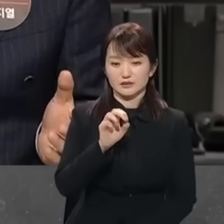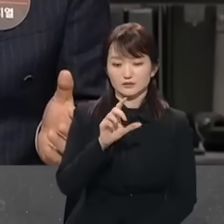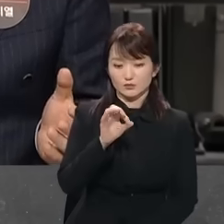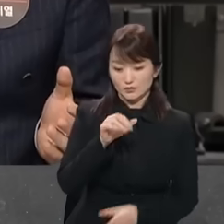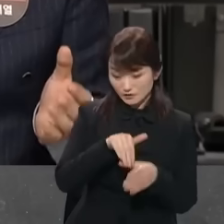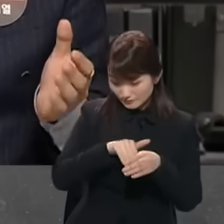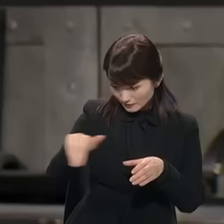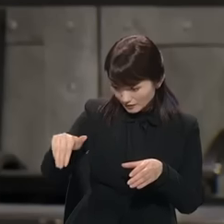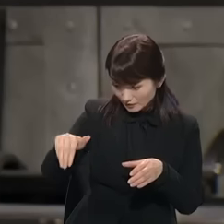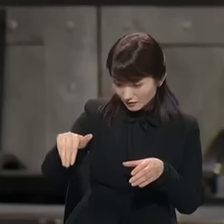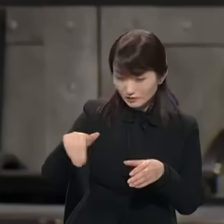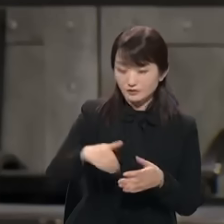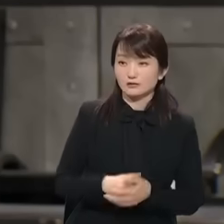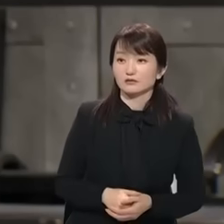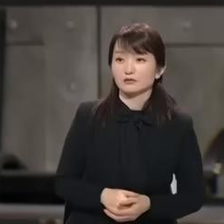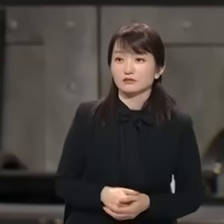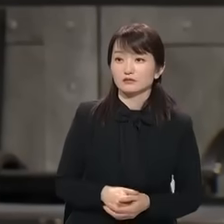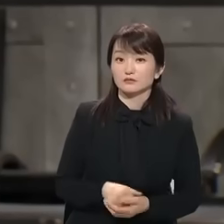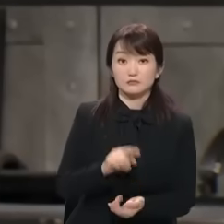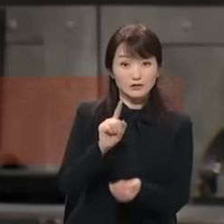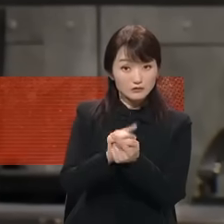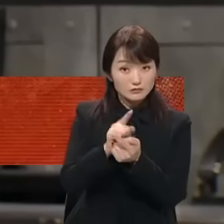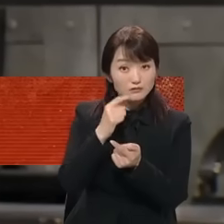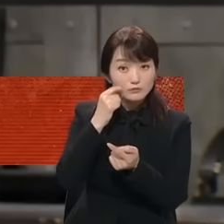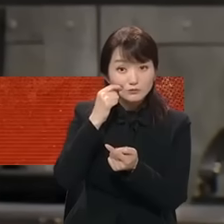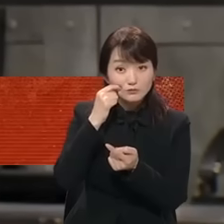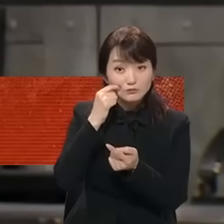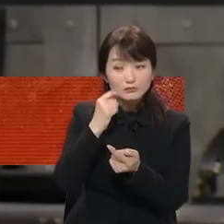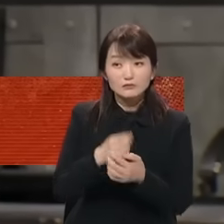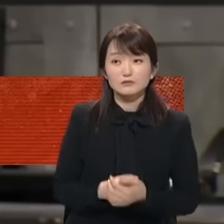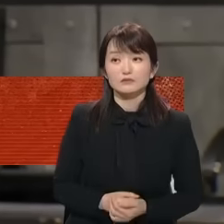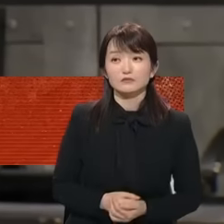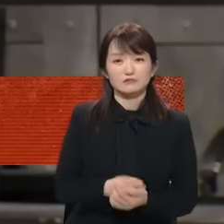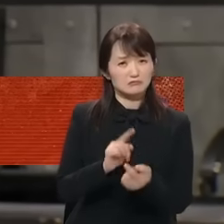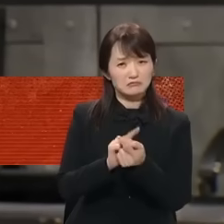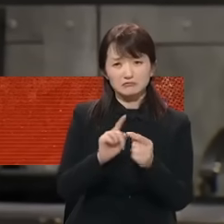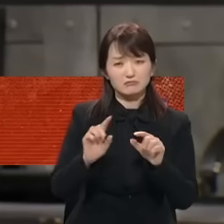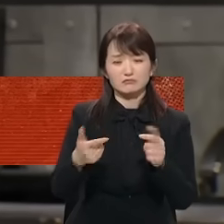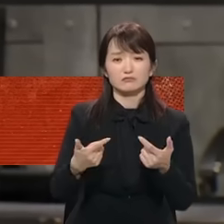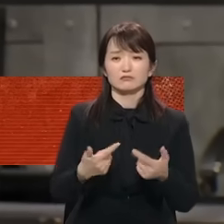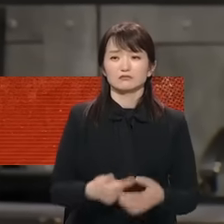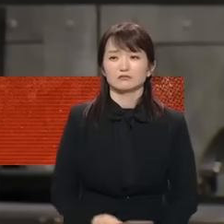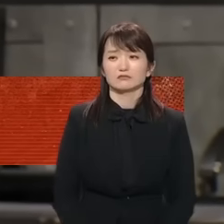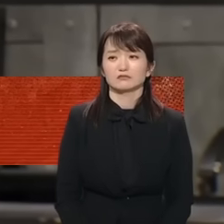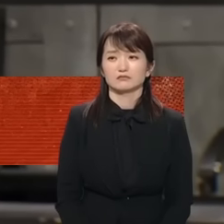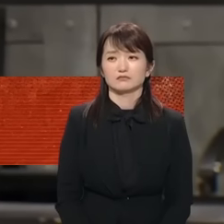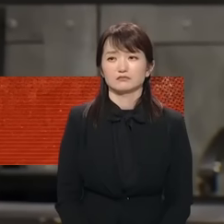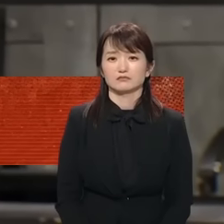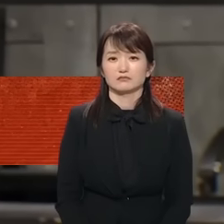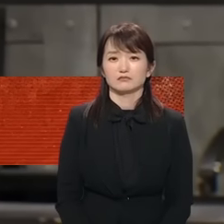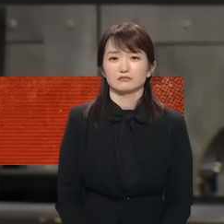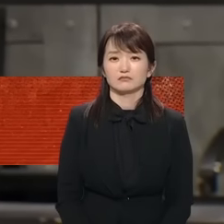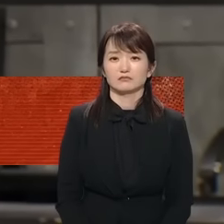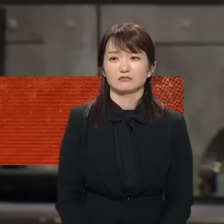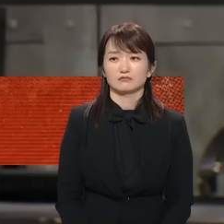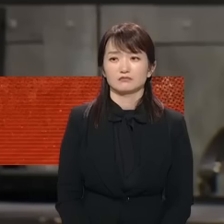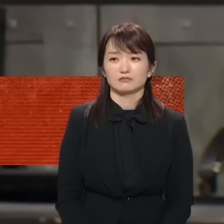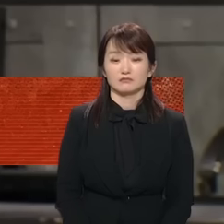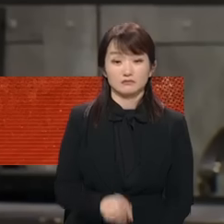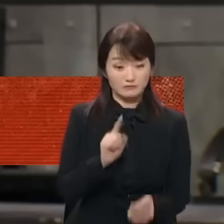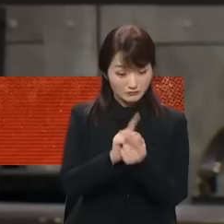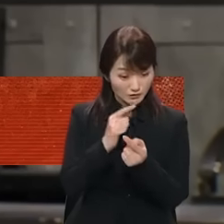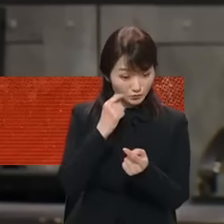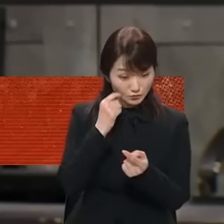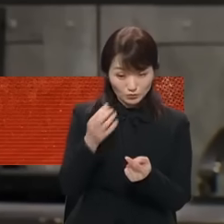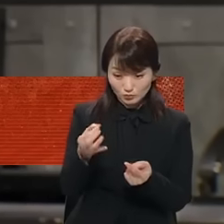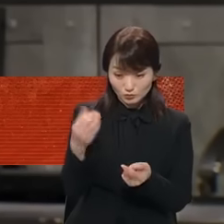했는데요 물론 당연히 만나지 못했습니다 만난 것도 아니에요 만나지도 못했고요 만나지 못했으니까 이제 돈을 돌려 달라고